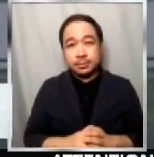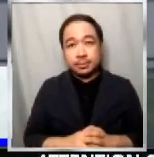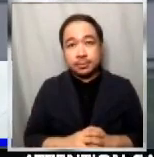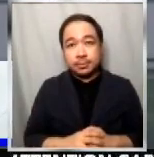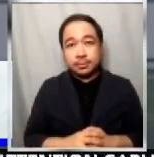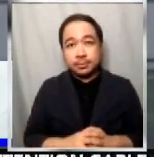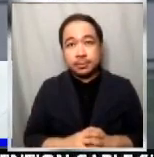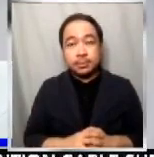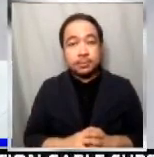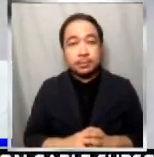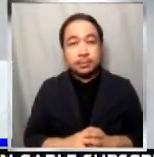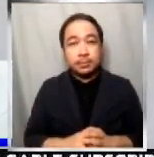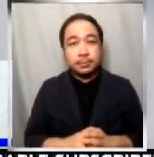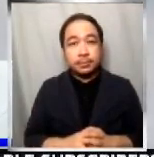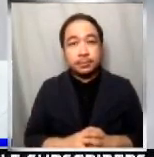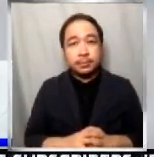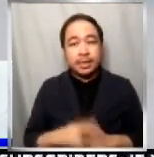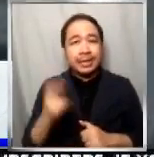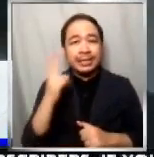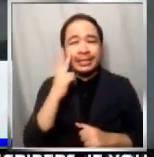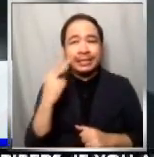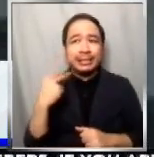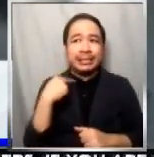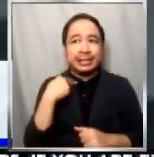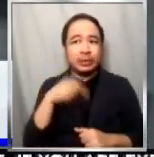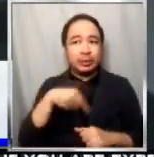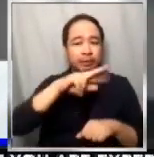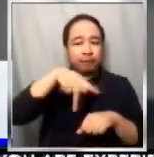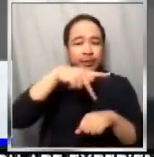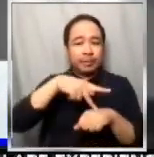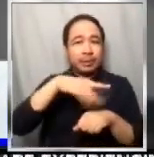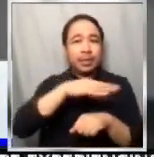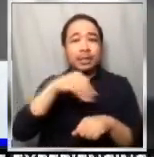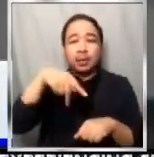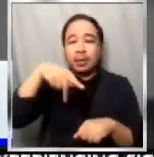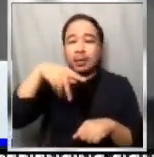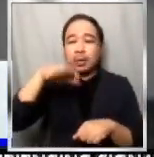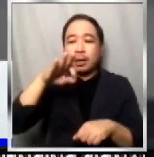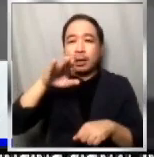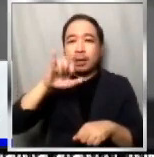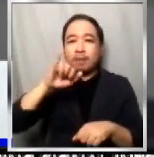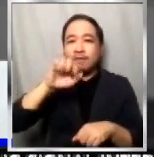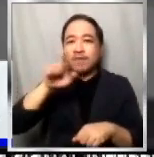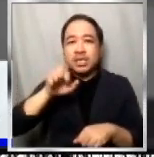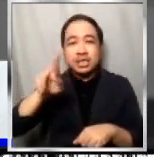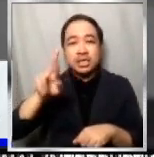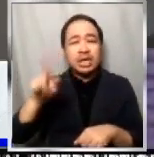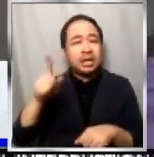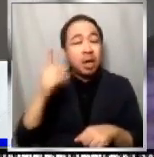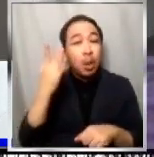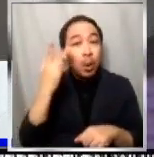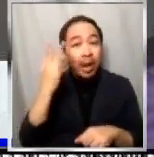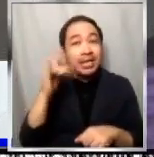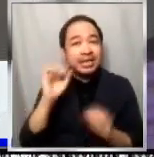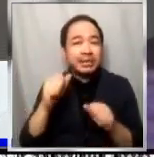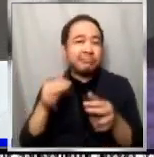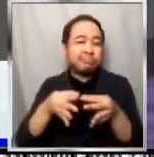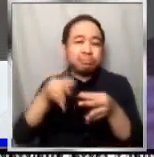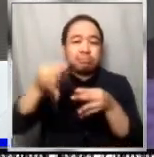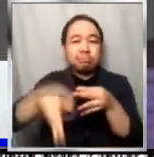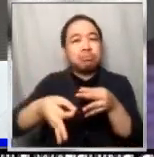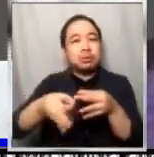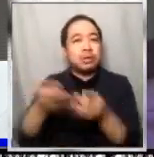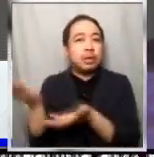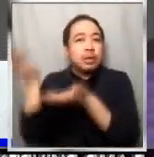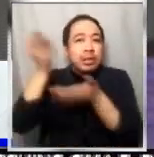Ang tila deadlock sa pagitan ng Pilipinas at Pfizer-BioNTech na dahilan sa pagkaantala ng delivery ng COVID-19 vaccines mula